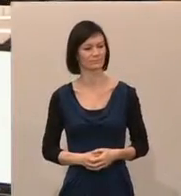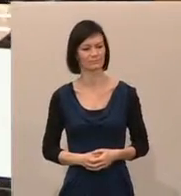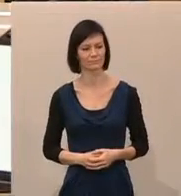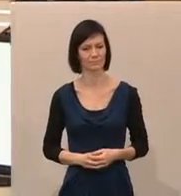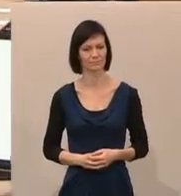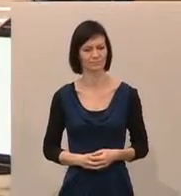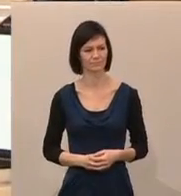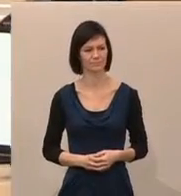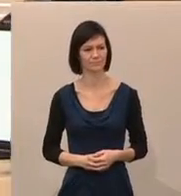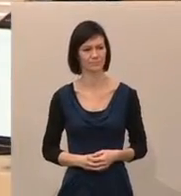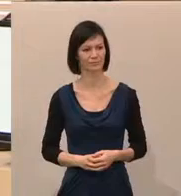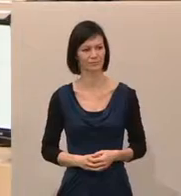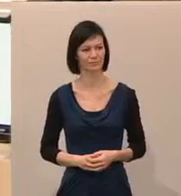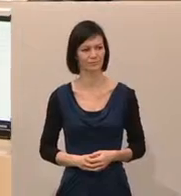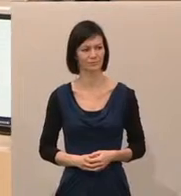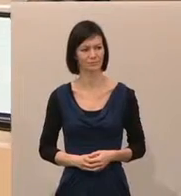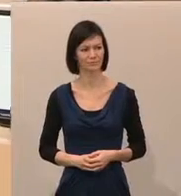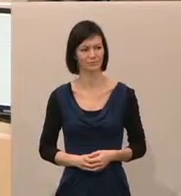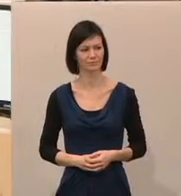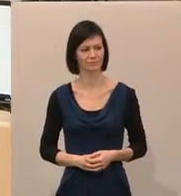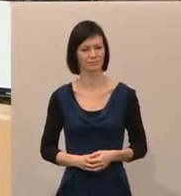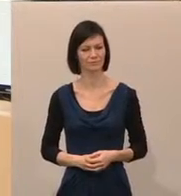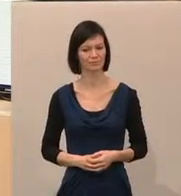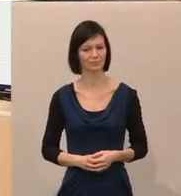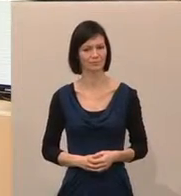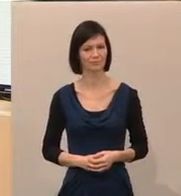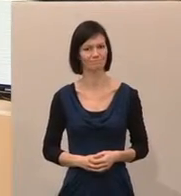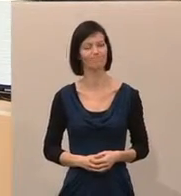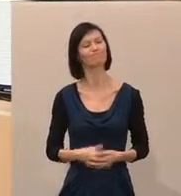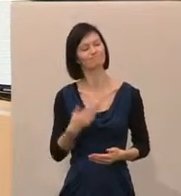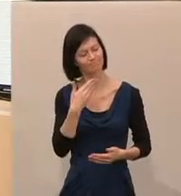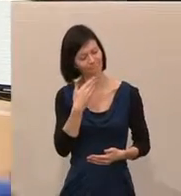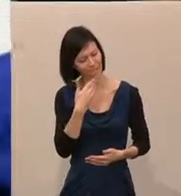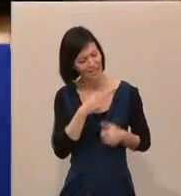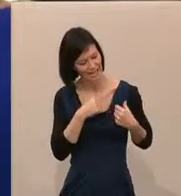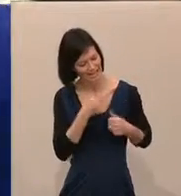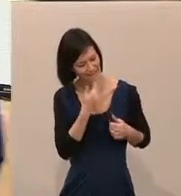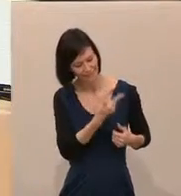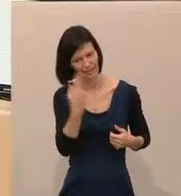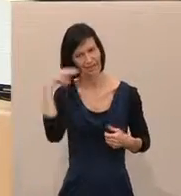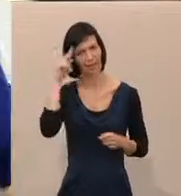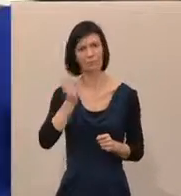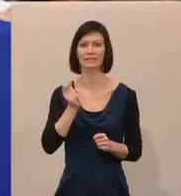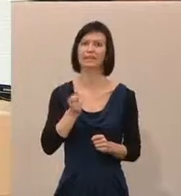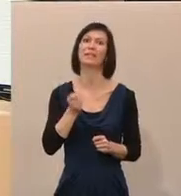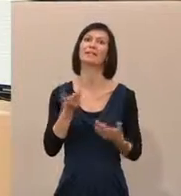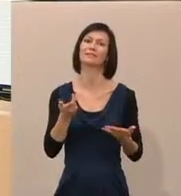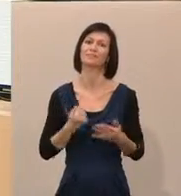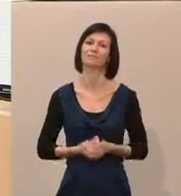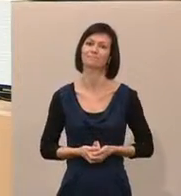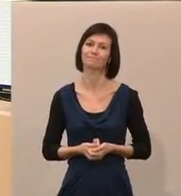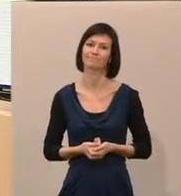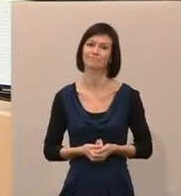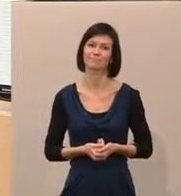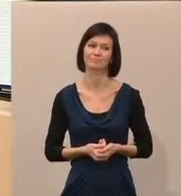Volkspartei folgt nun die Frauensprecherin der SPÖ, Gabriele Heinisch-Hosek, frühere Frauen- und auch Bildungsministerin.